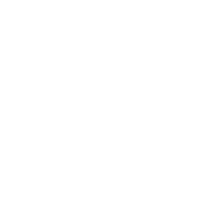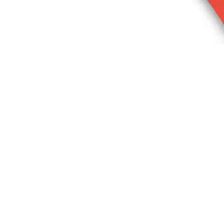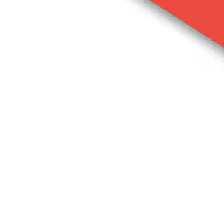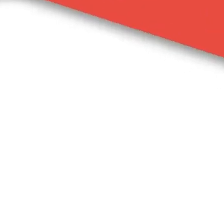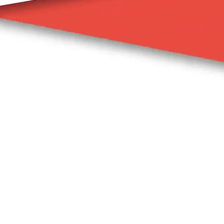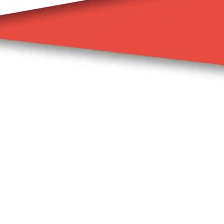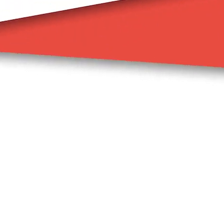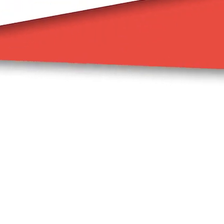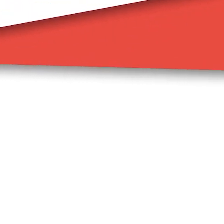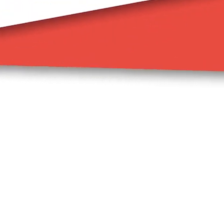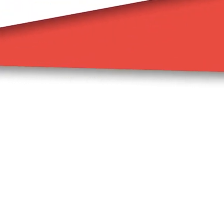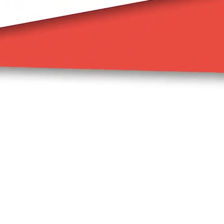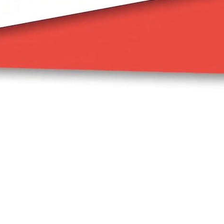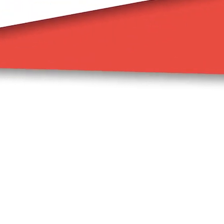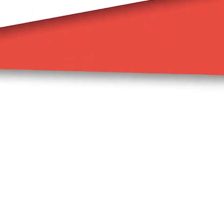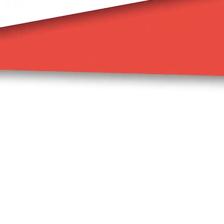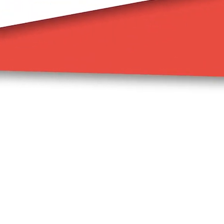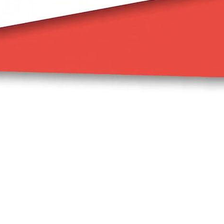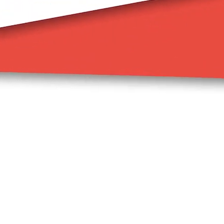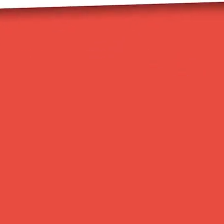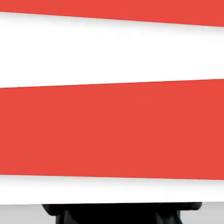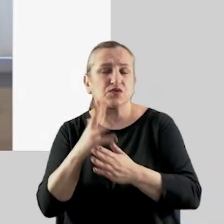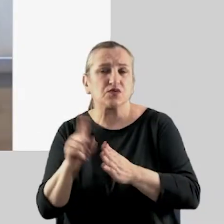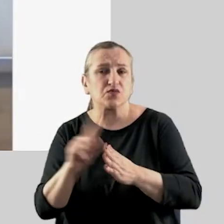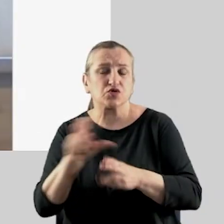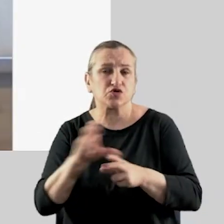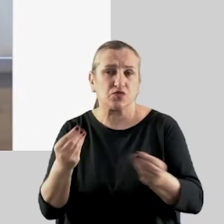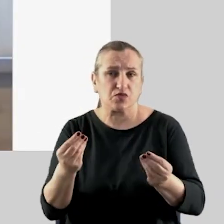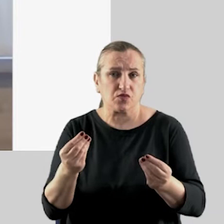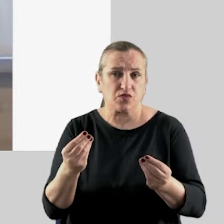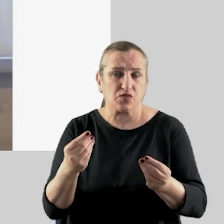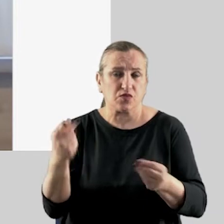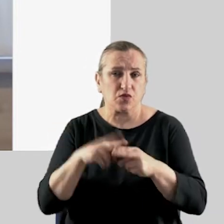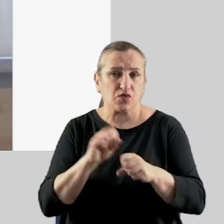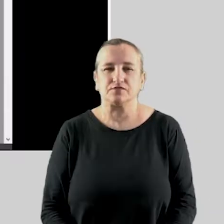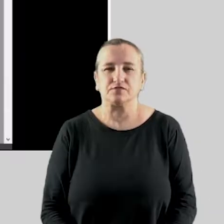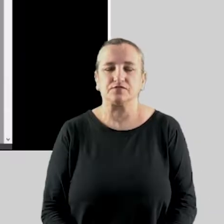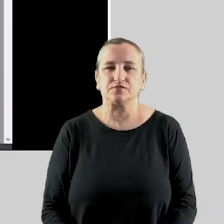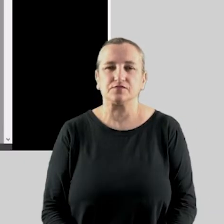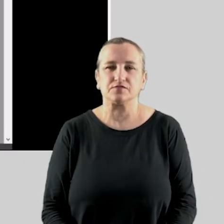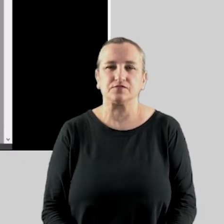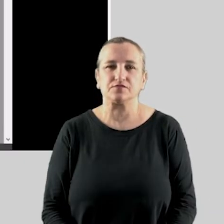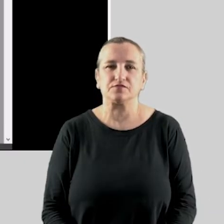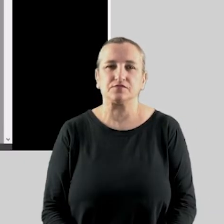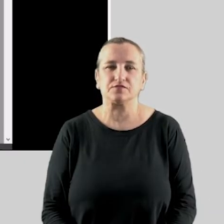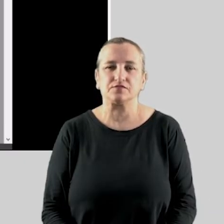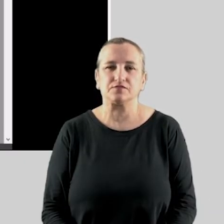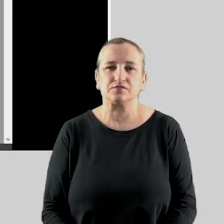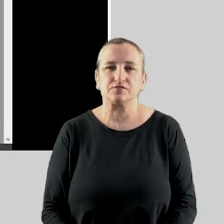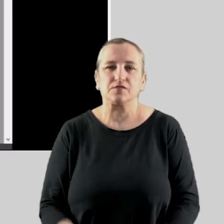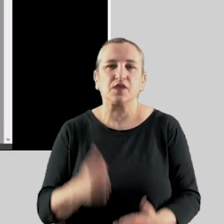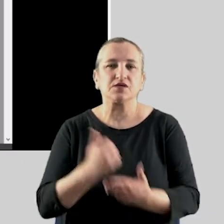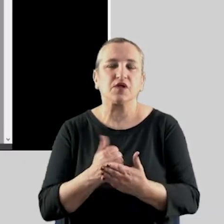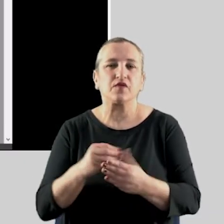Łódzkie na plus. Podsumowanie tygodnia w skrócie. Radni Sejmiku Województwa Łódzkiego jednogłośnie podjęli decyzję o przeznaczeniu